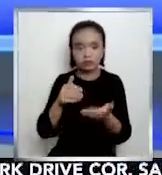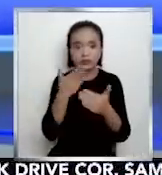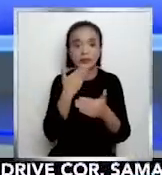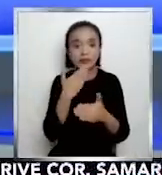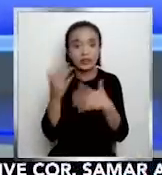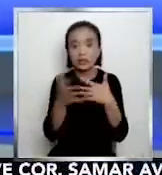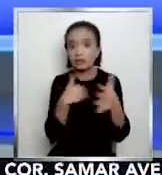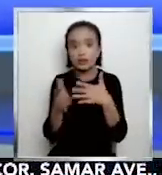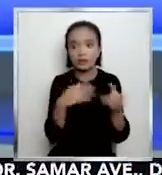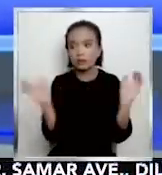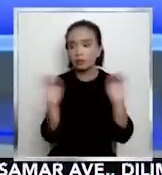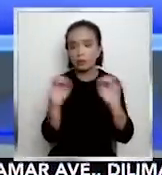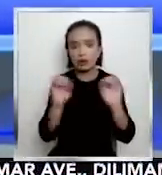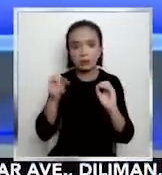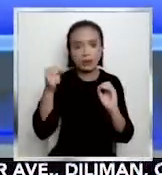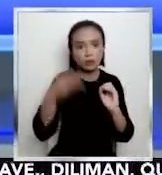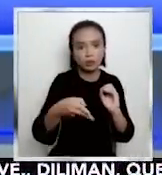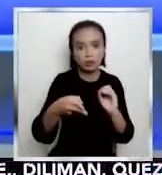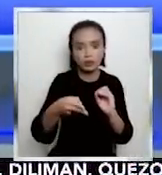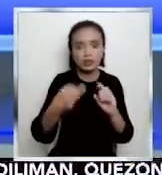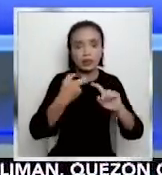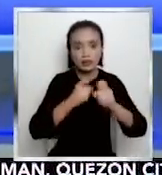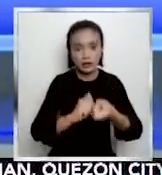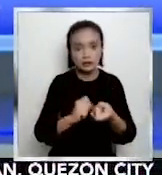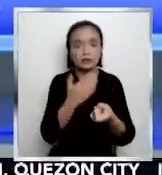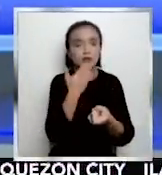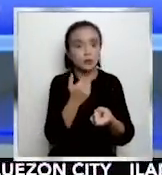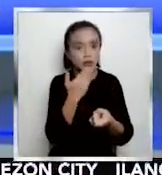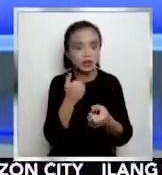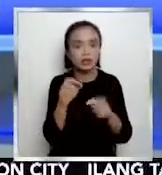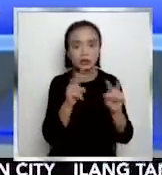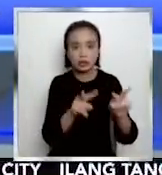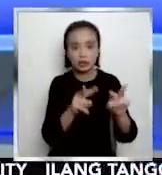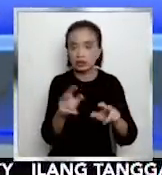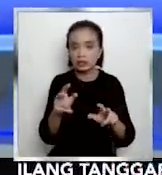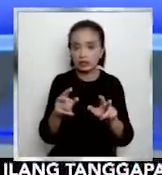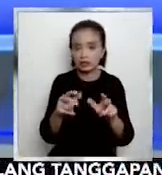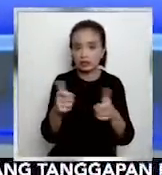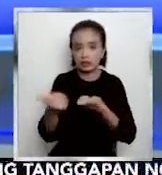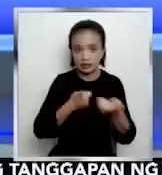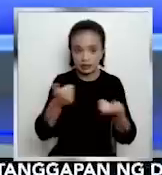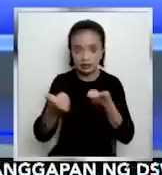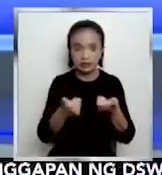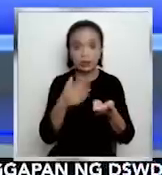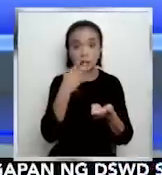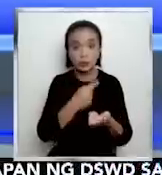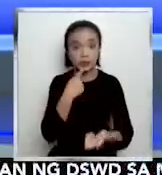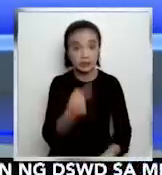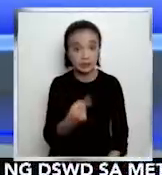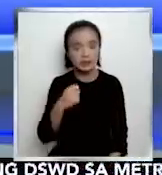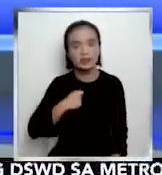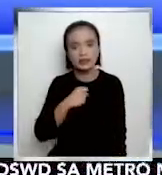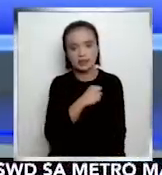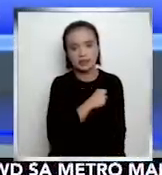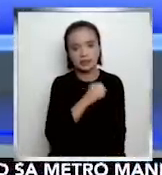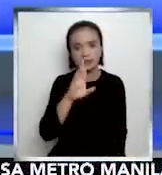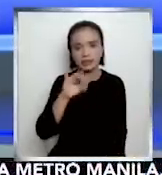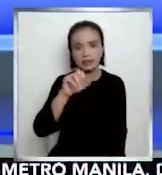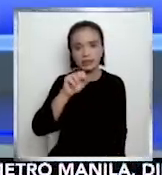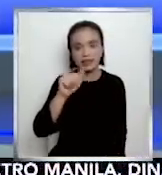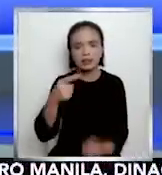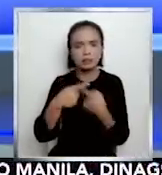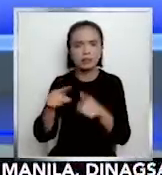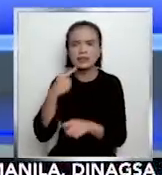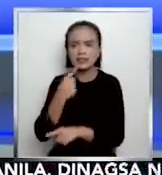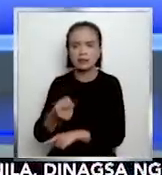sa Sugar Regulatory Administration. Ayon po yan kay Senadora Risa Hontiveros. Pero ang sabi ni Panganiban, wala